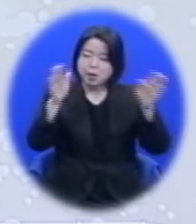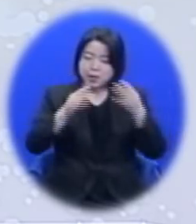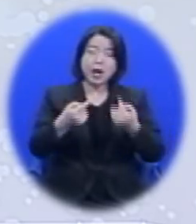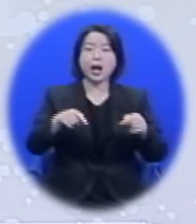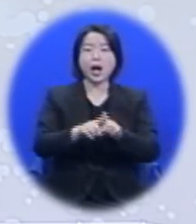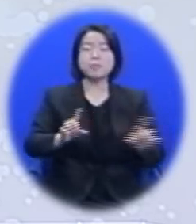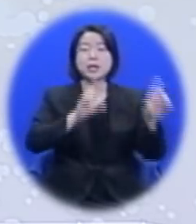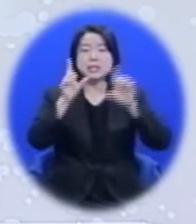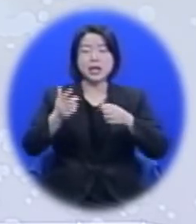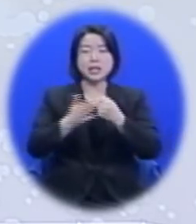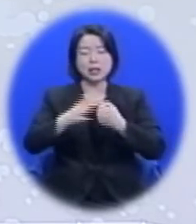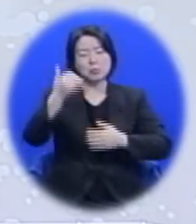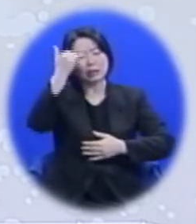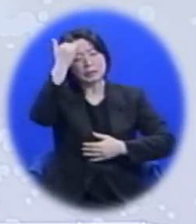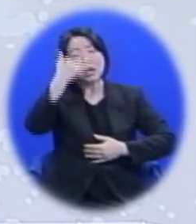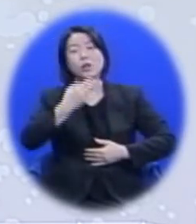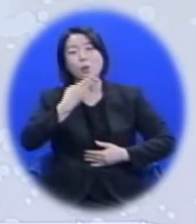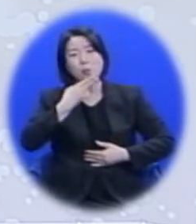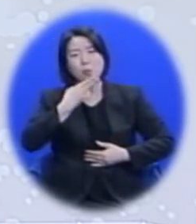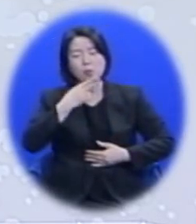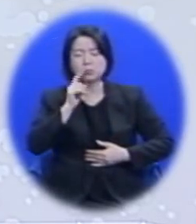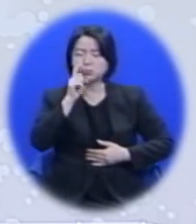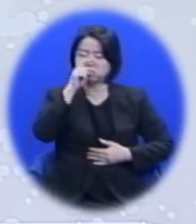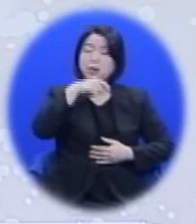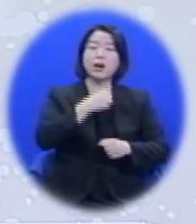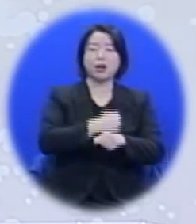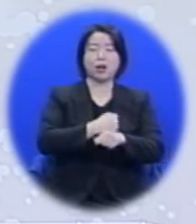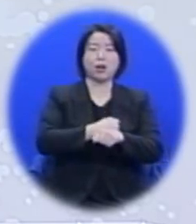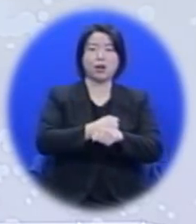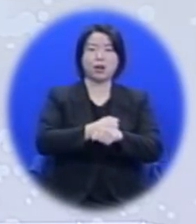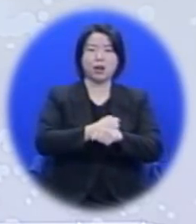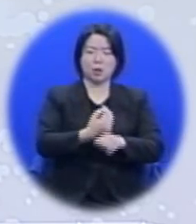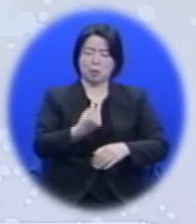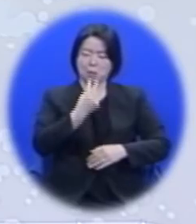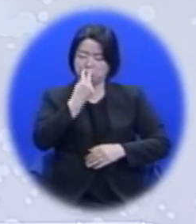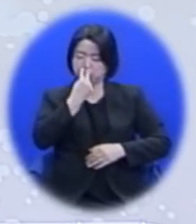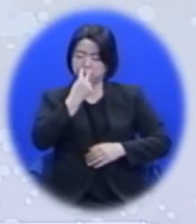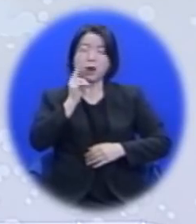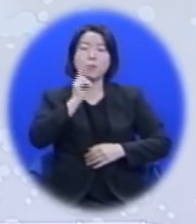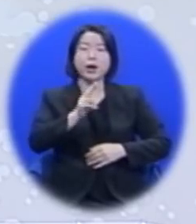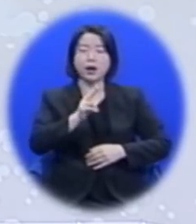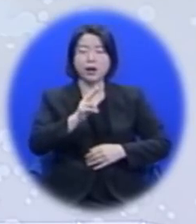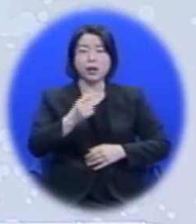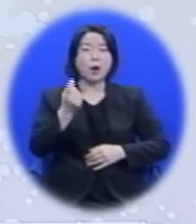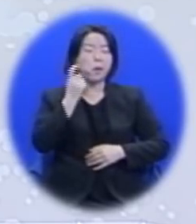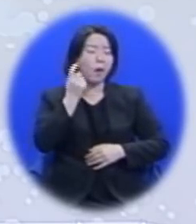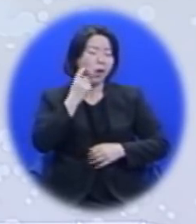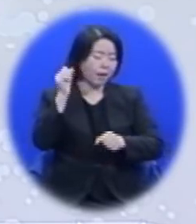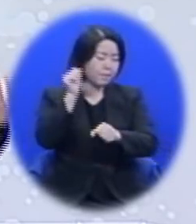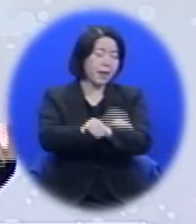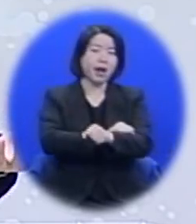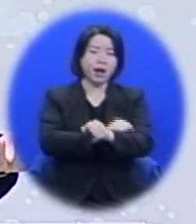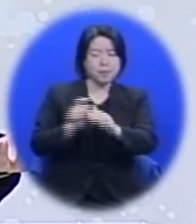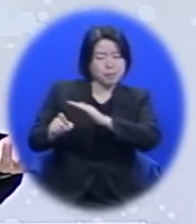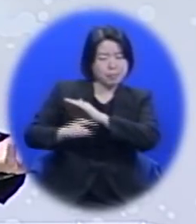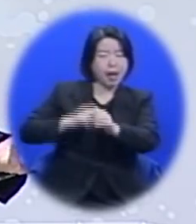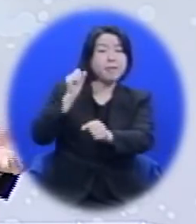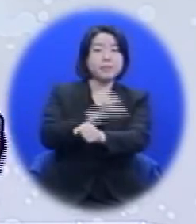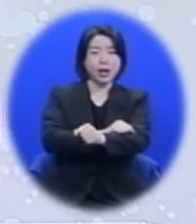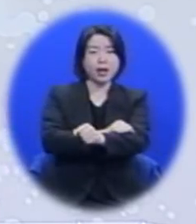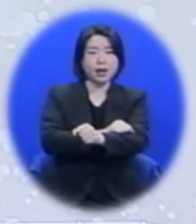사니까 교양도 없고 더럽기도 하고 냄새도 나고 거짓말도 잘하고 도적질도